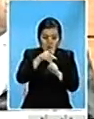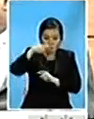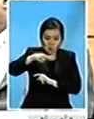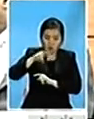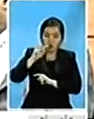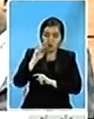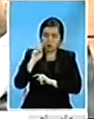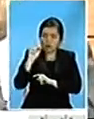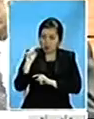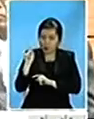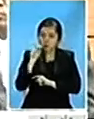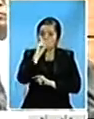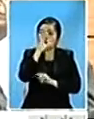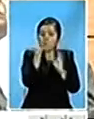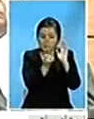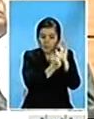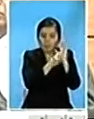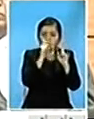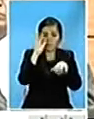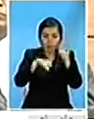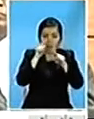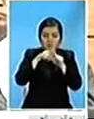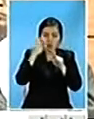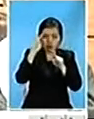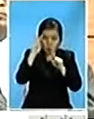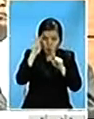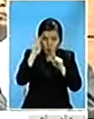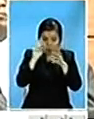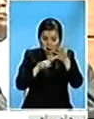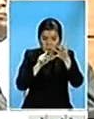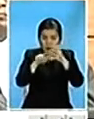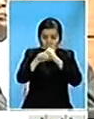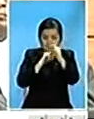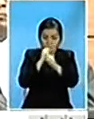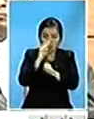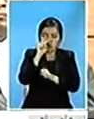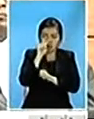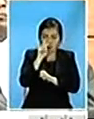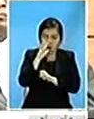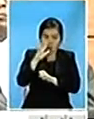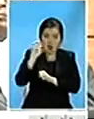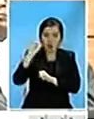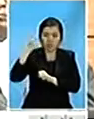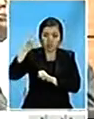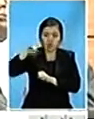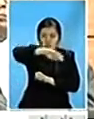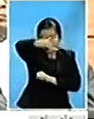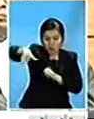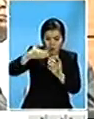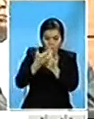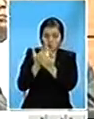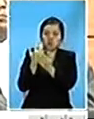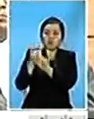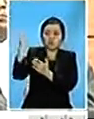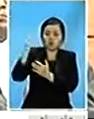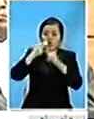ไว้ชัดว่าภายในสิ้นเดือนมิถุนายนปี2556เนี่ยรัฐบาลต้องกู้ยืมเงินมาทั้งหมดตรงนั้นสาเหตุ